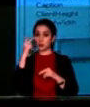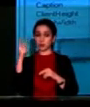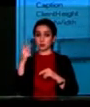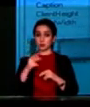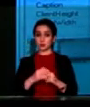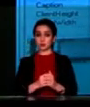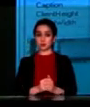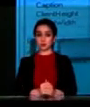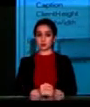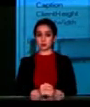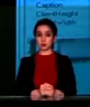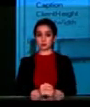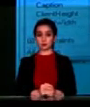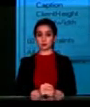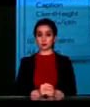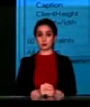qaraymiz.